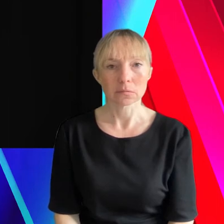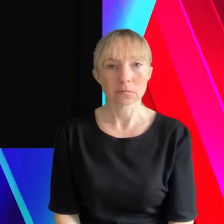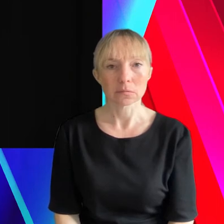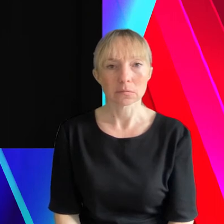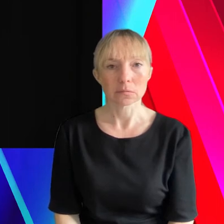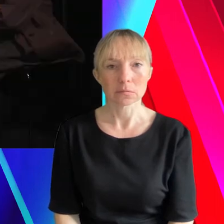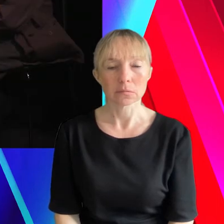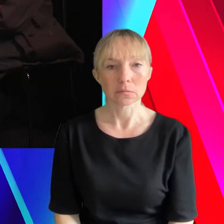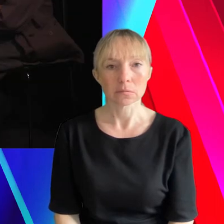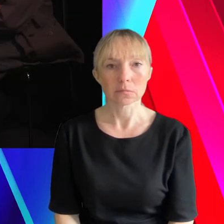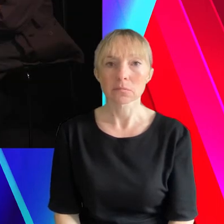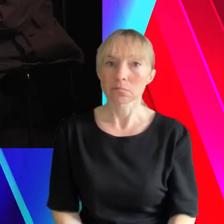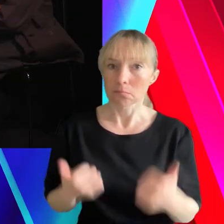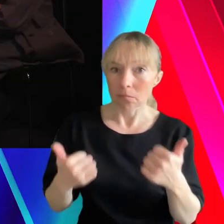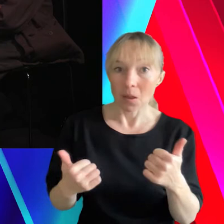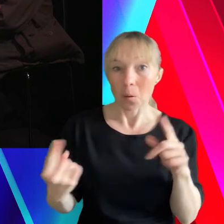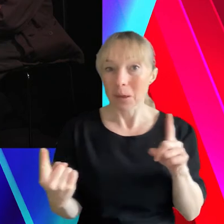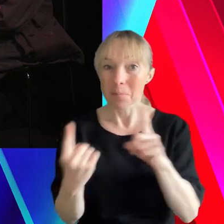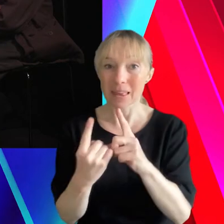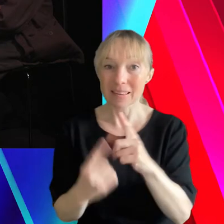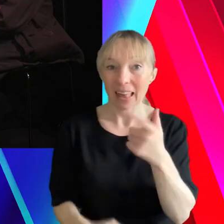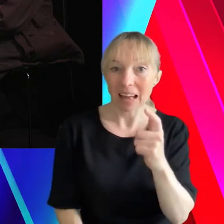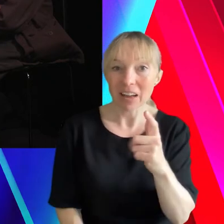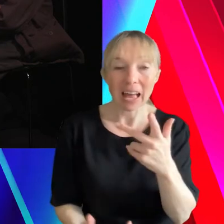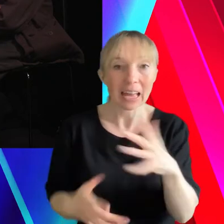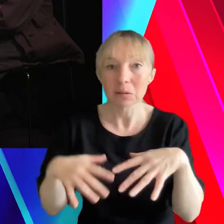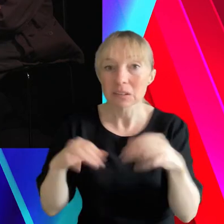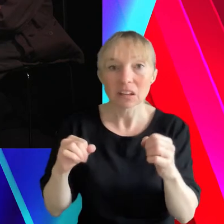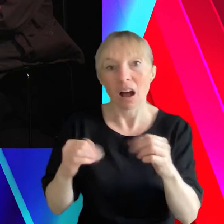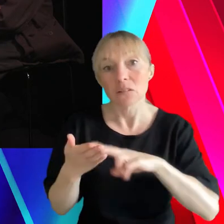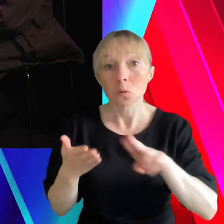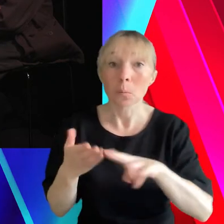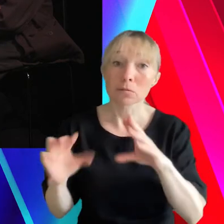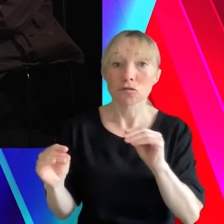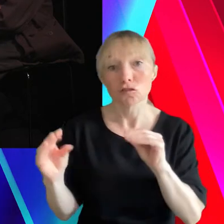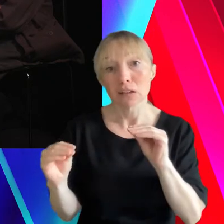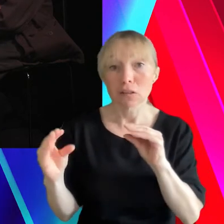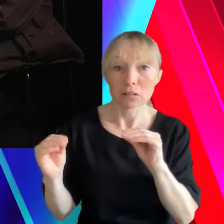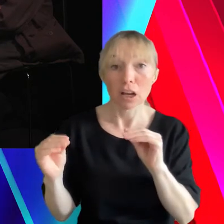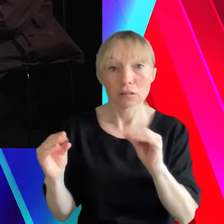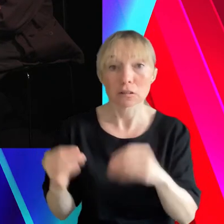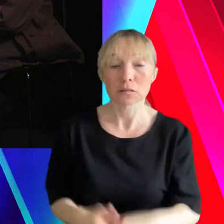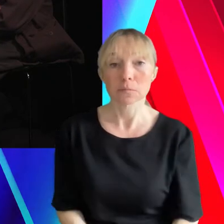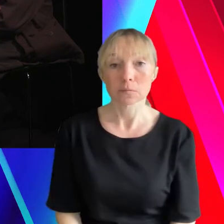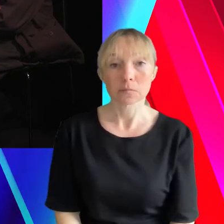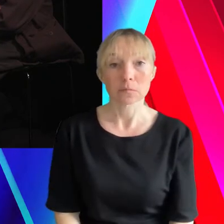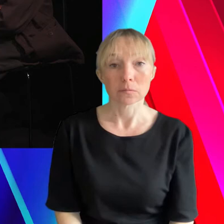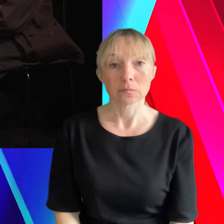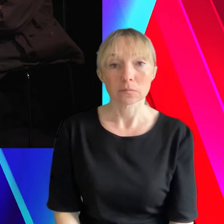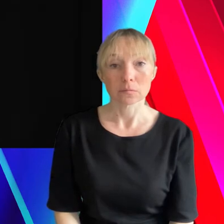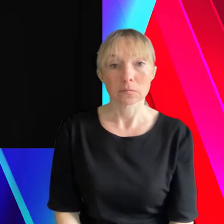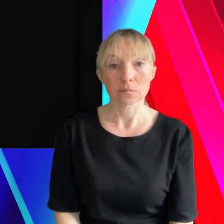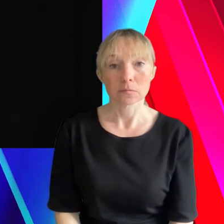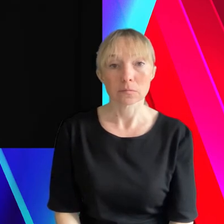خیلی معمولی میزنیم. So we see each other in a cafe and we start having the very usual chit-chat together. بعد اون به من میگه که